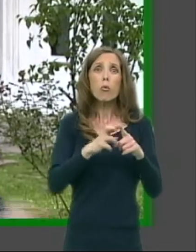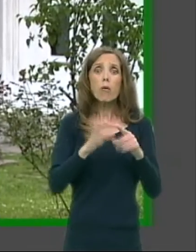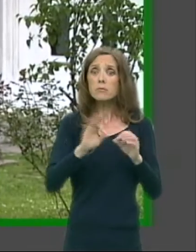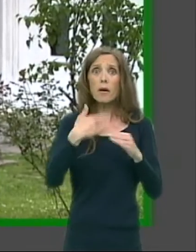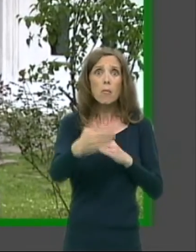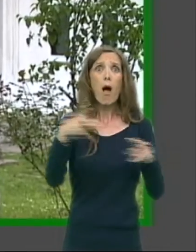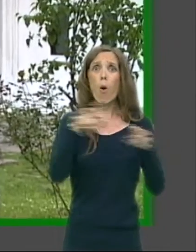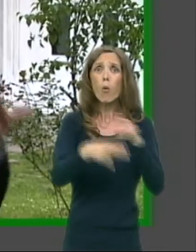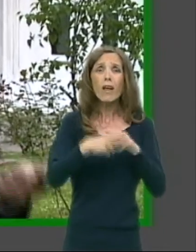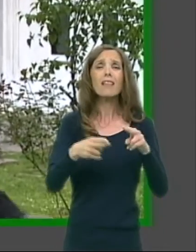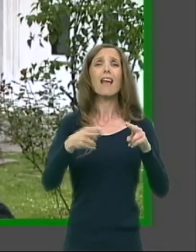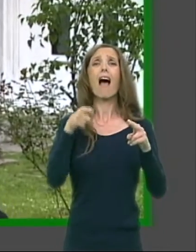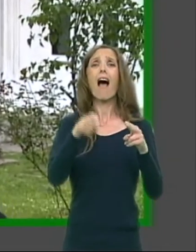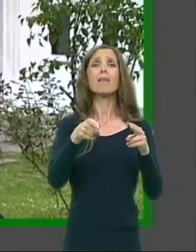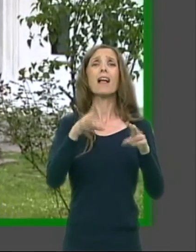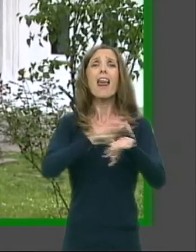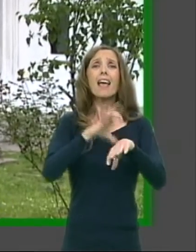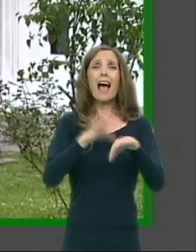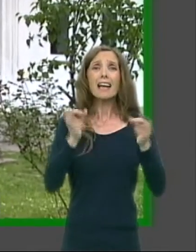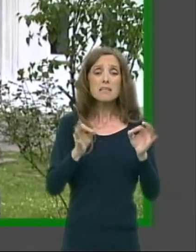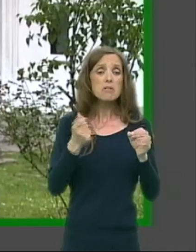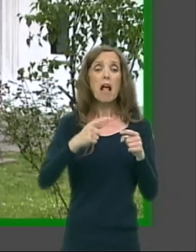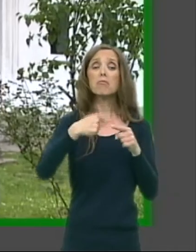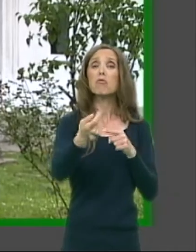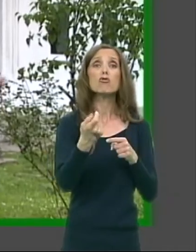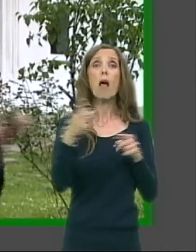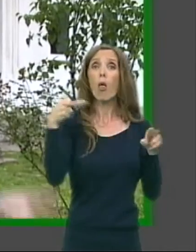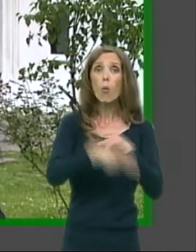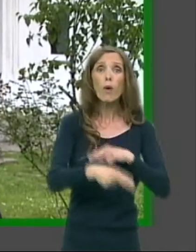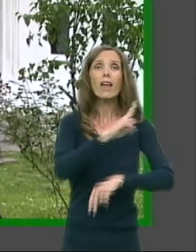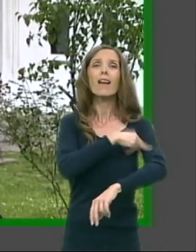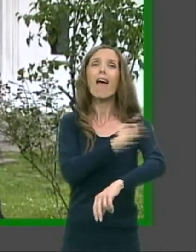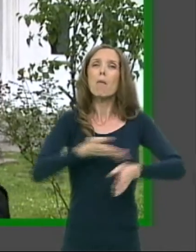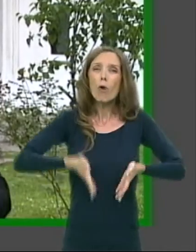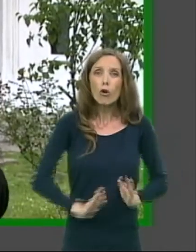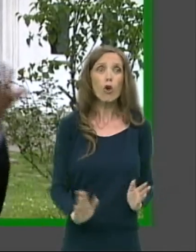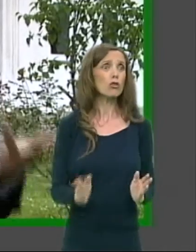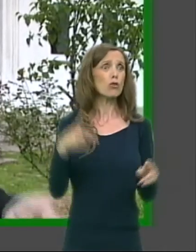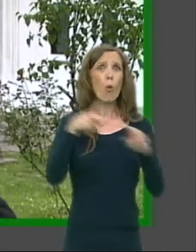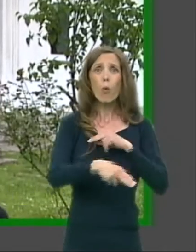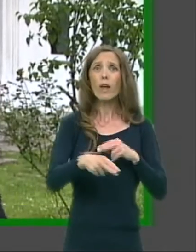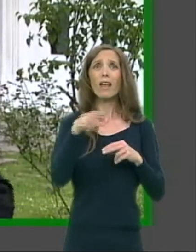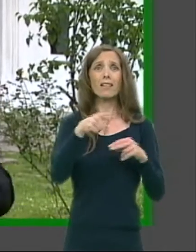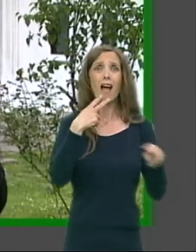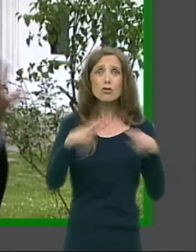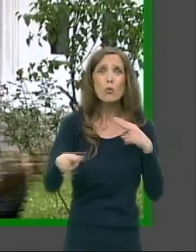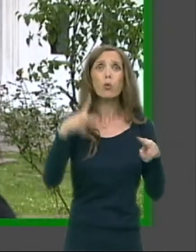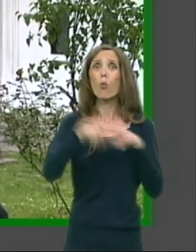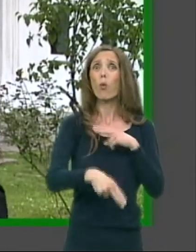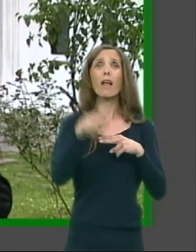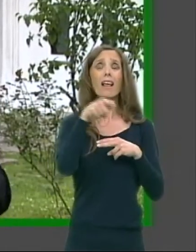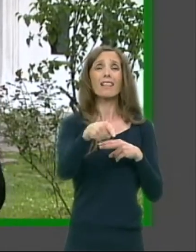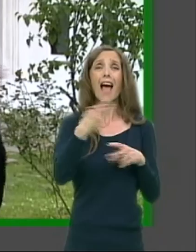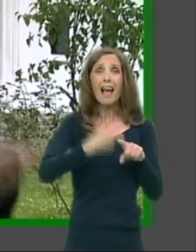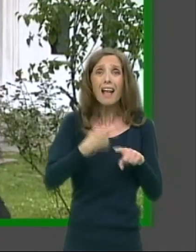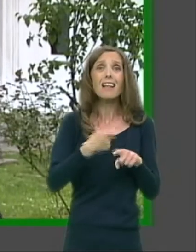ukidate lekare, specijaliste, ukidate, sada uskoro će nam ukinuti i porodilište, ukida nam se sud, ukida nam se katastar, ukida se